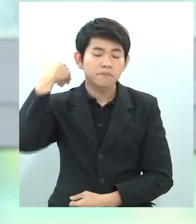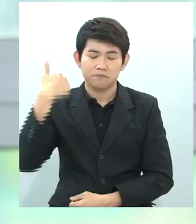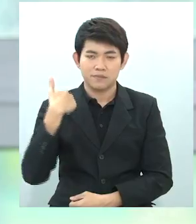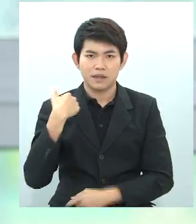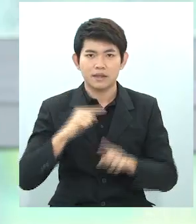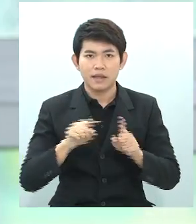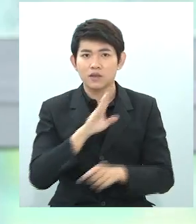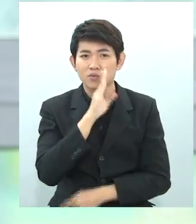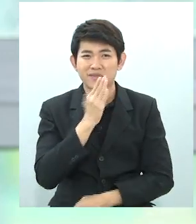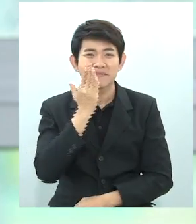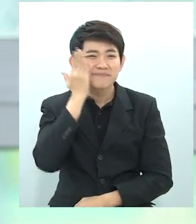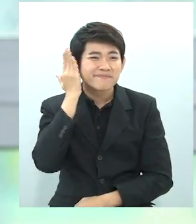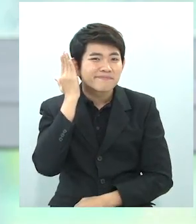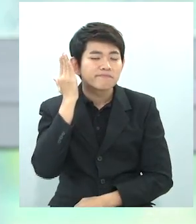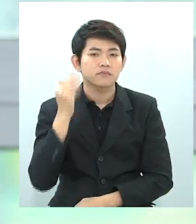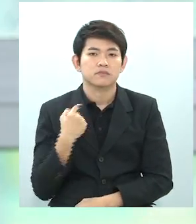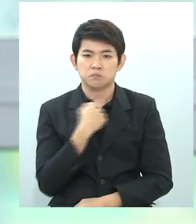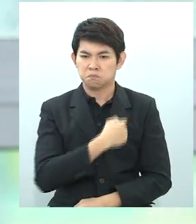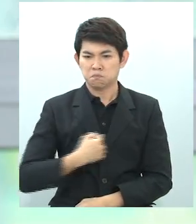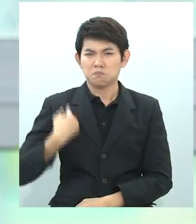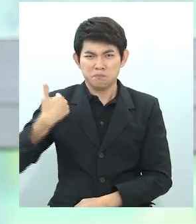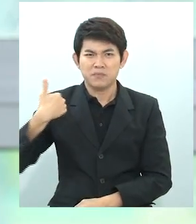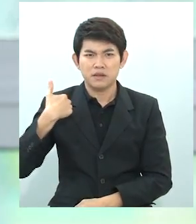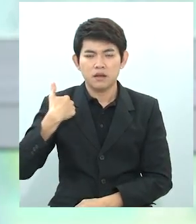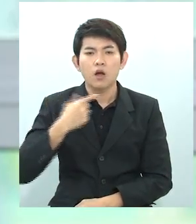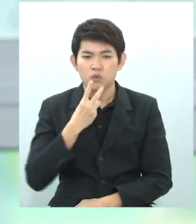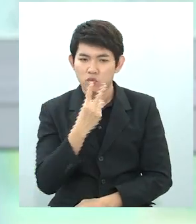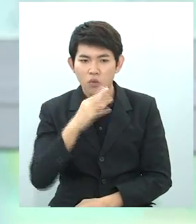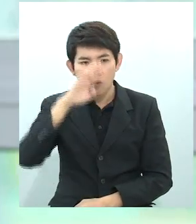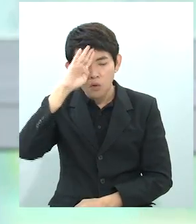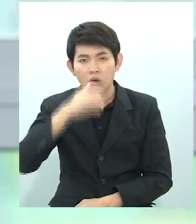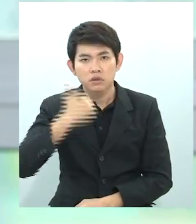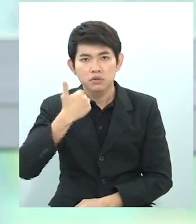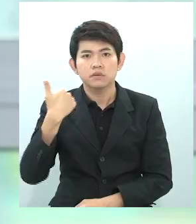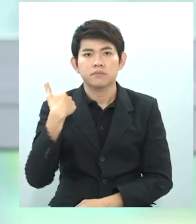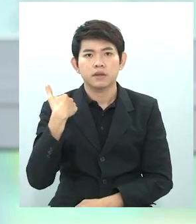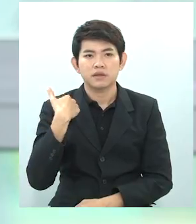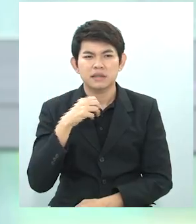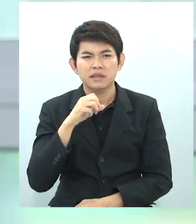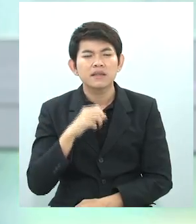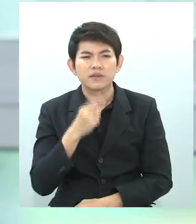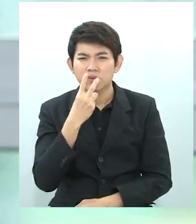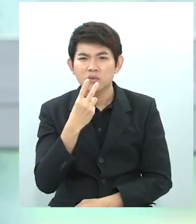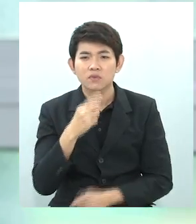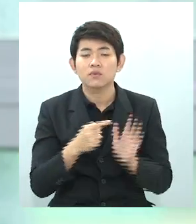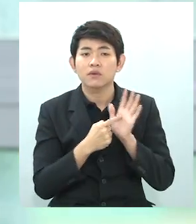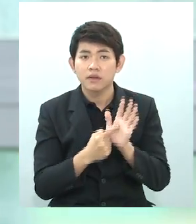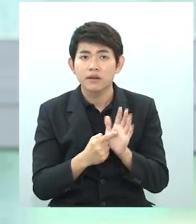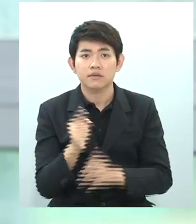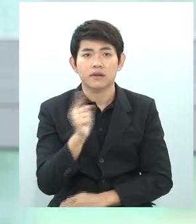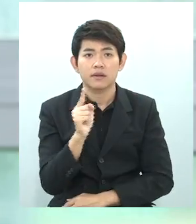าไม่มีเลยแล้วตามลำตัวเยอะเราจะต้องแยกโรคอื่นที่ดูคล้ายสิวแต่ไม่ใช่สิวนะคะก็อย่างเช่นพวกโรคที่